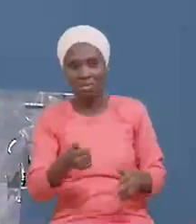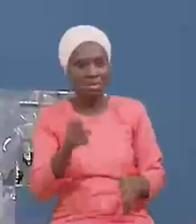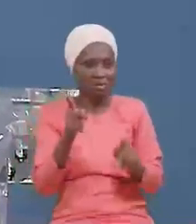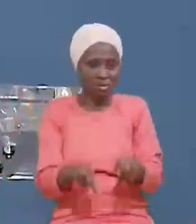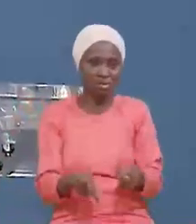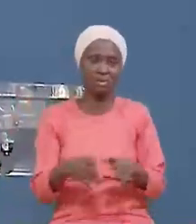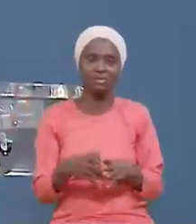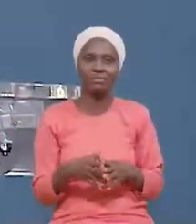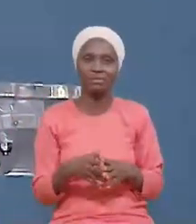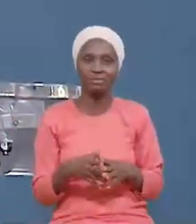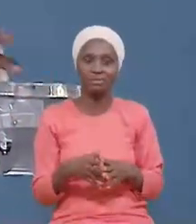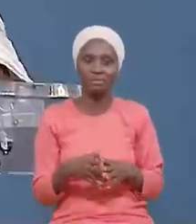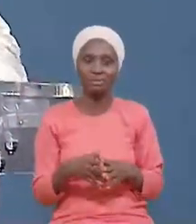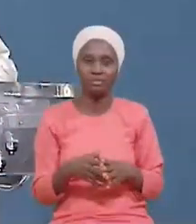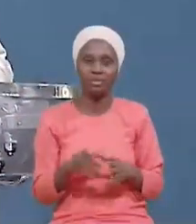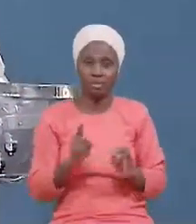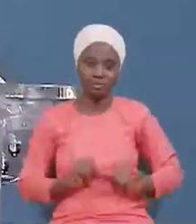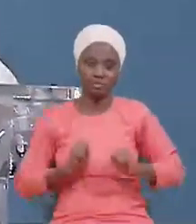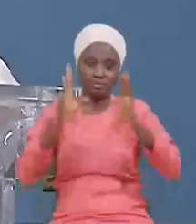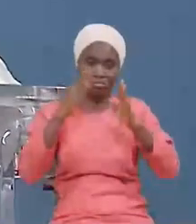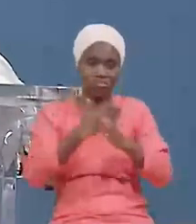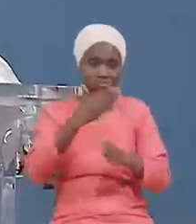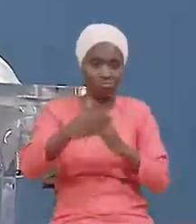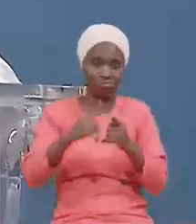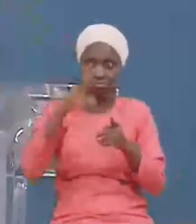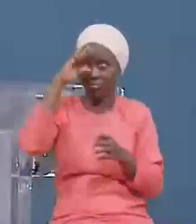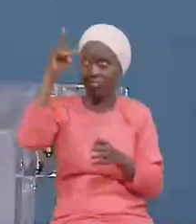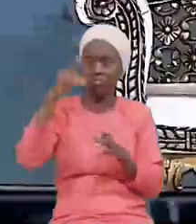Le Seigneur à qui vous vous soumettez absolument.